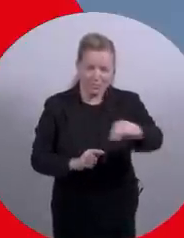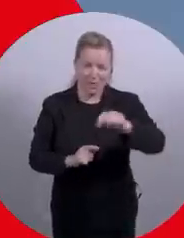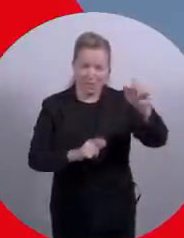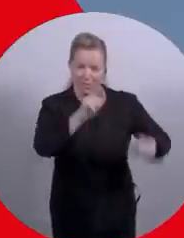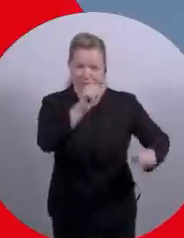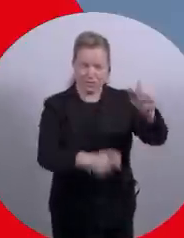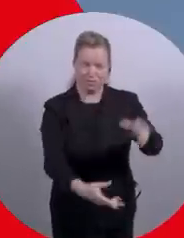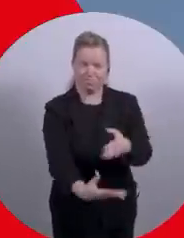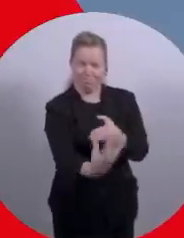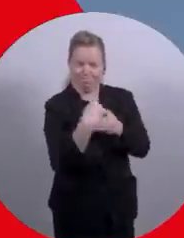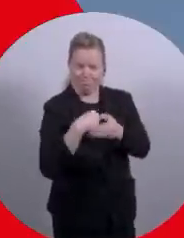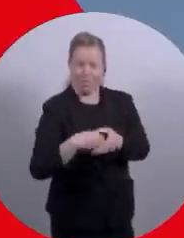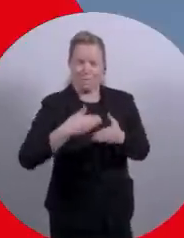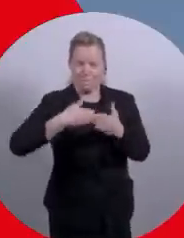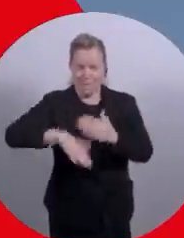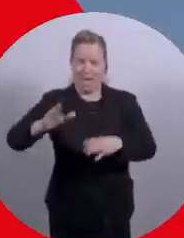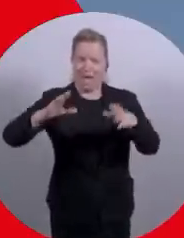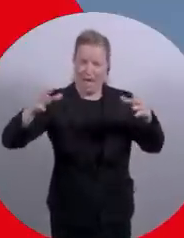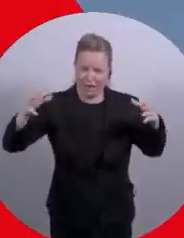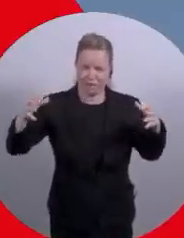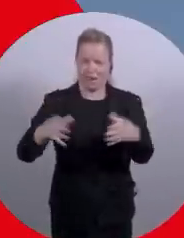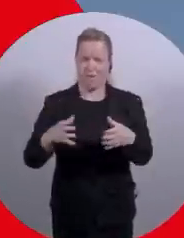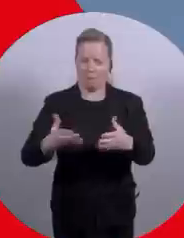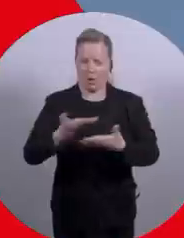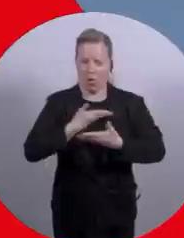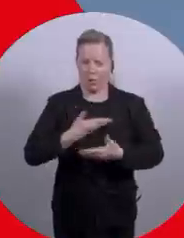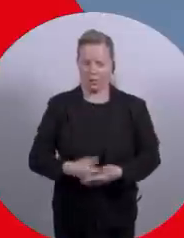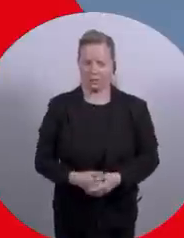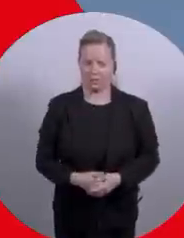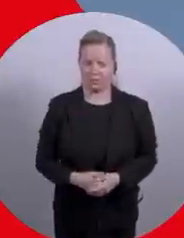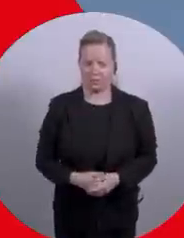entsprechende Mehrheiten zu organisieren und